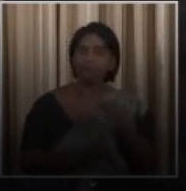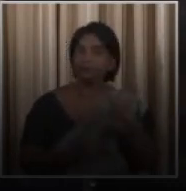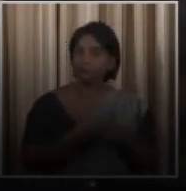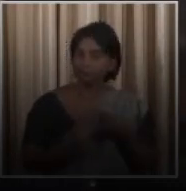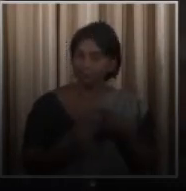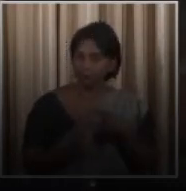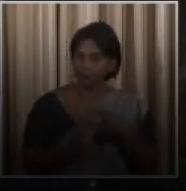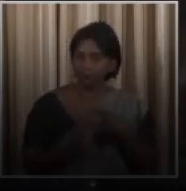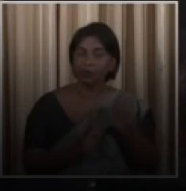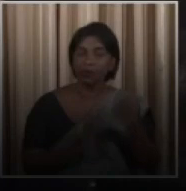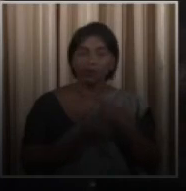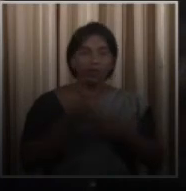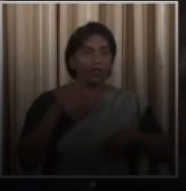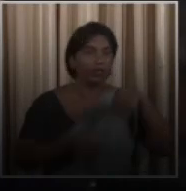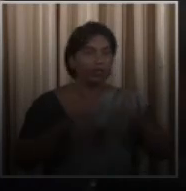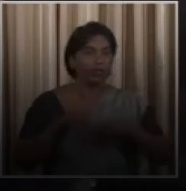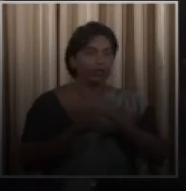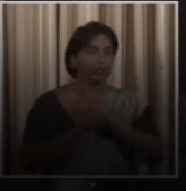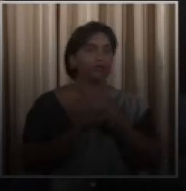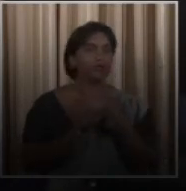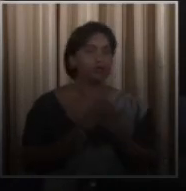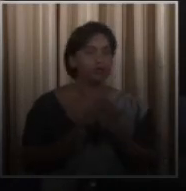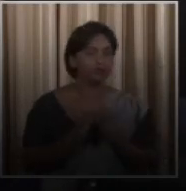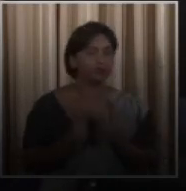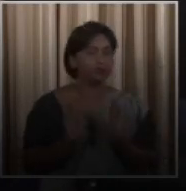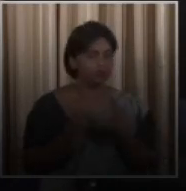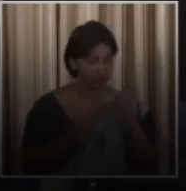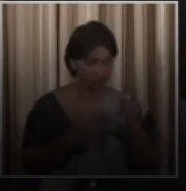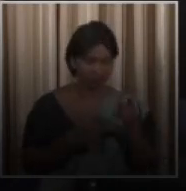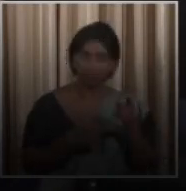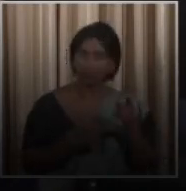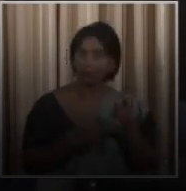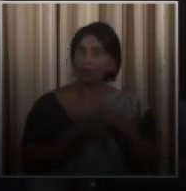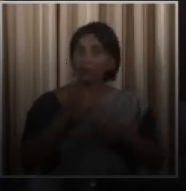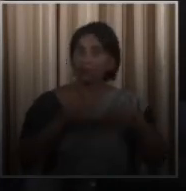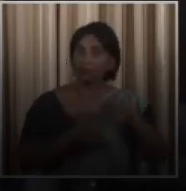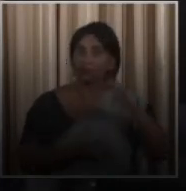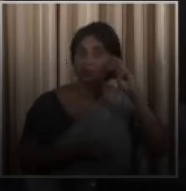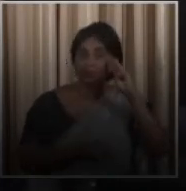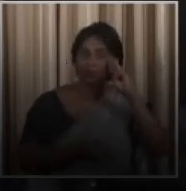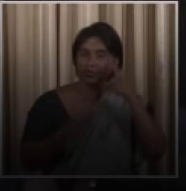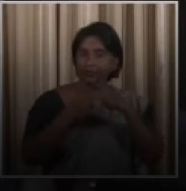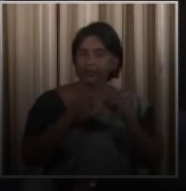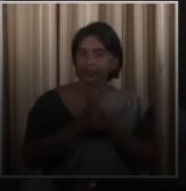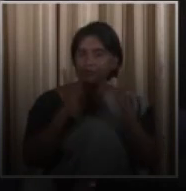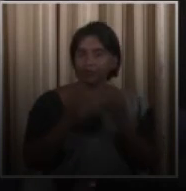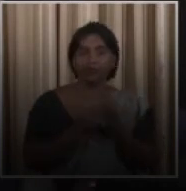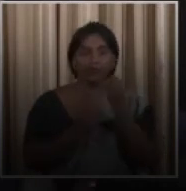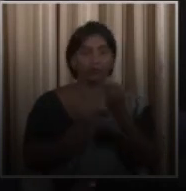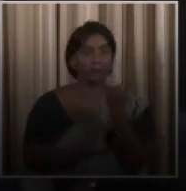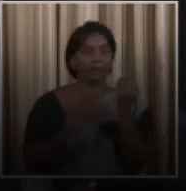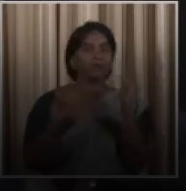රටේ නව දේශපාලන සංස්කෘතියක් ඇති කරන්න මැතිවරණ පොරොන්දු ගණනාවක් දීලා තමයි